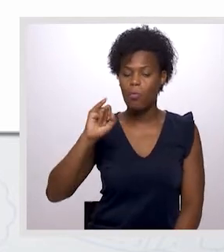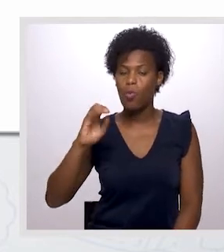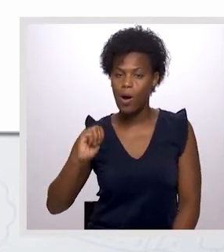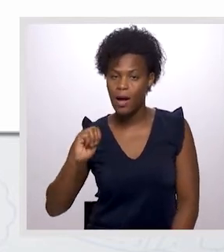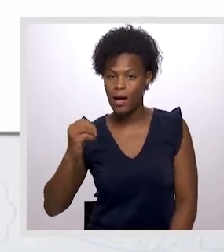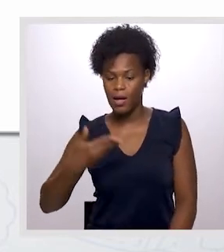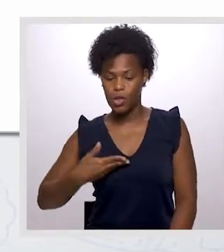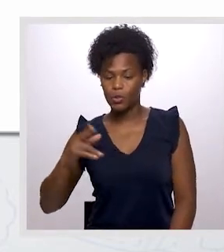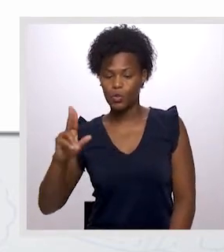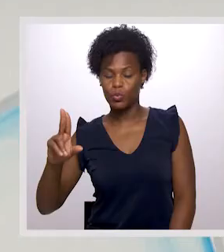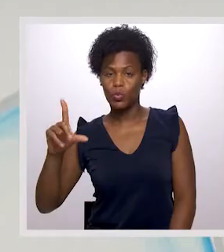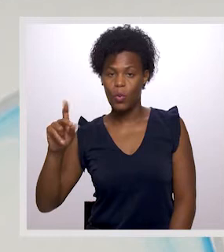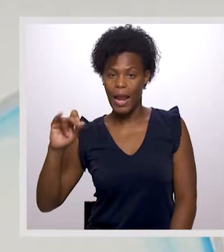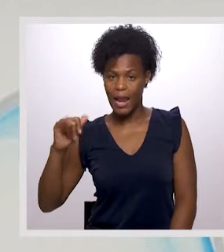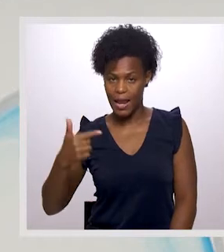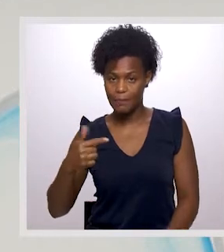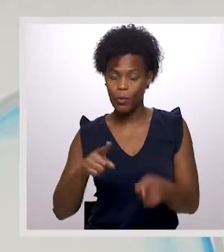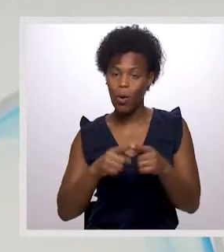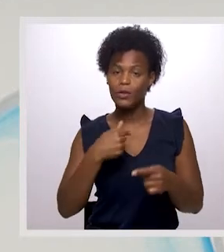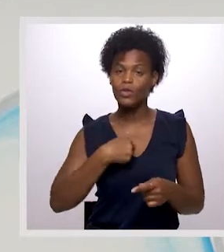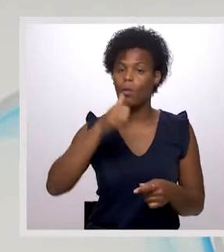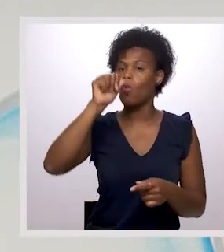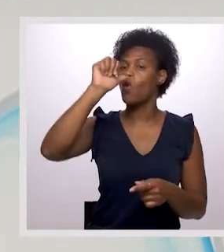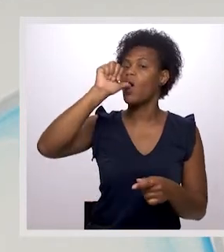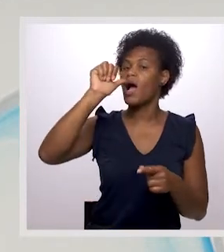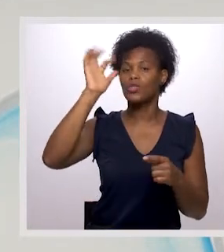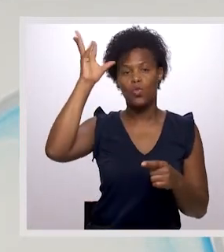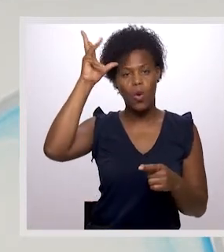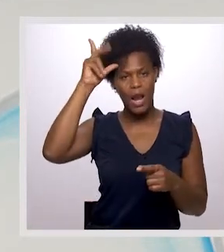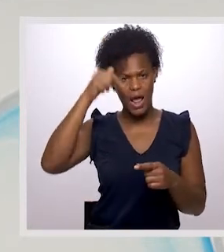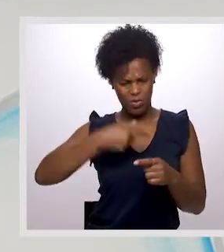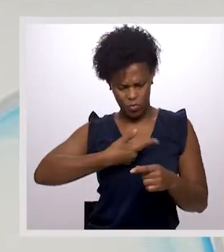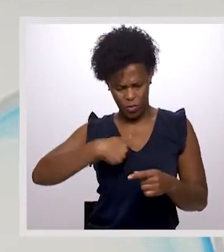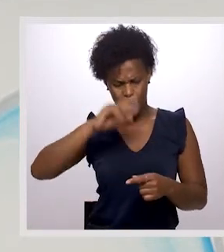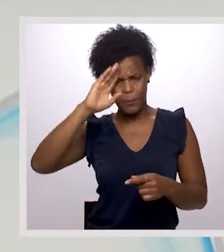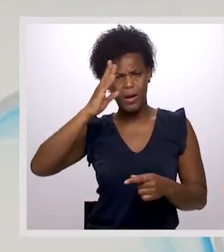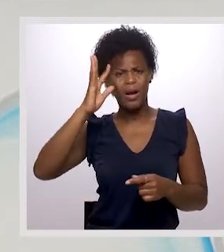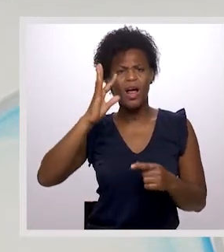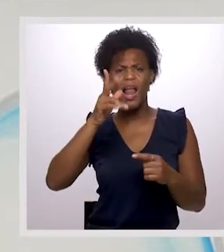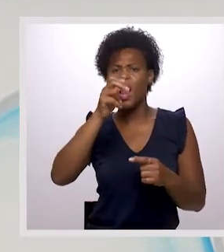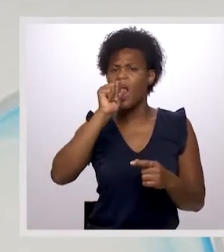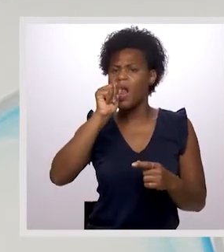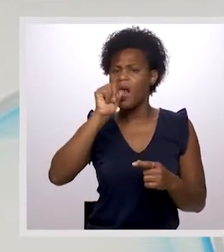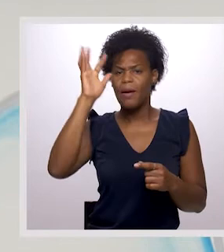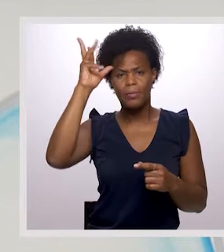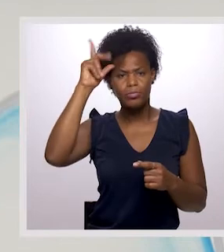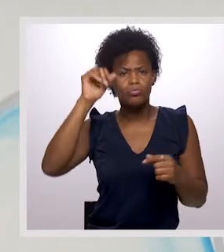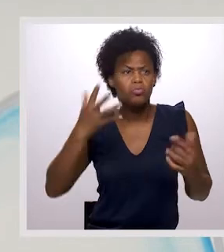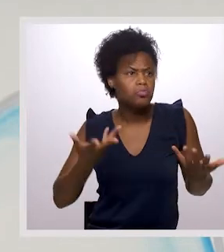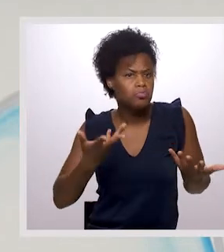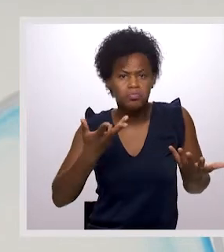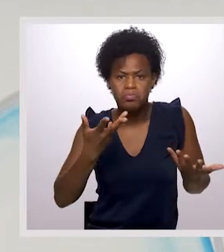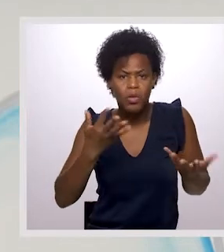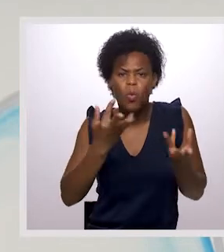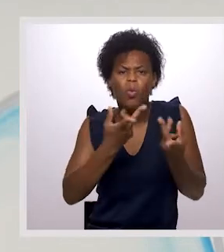que nous savons exactement la quantité de lait qu'il boit? Non, não sabemos, não é?